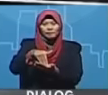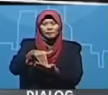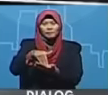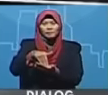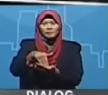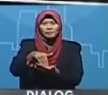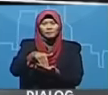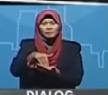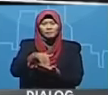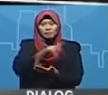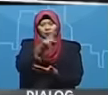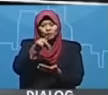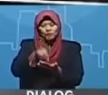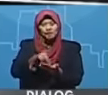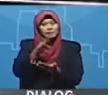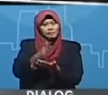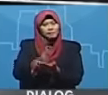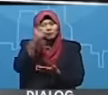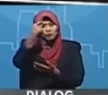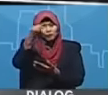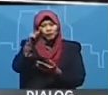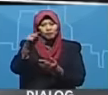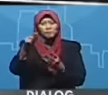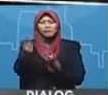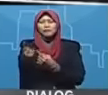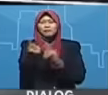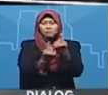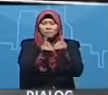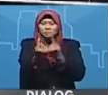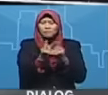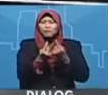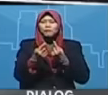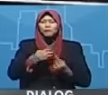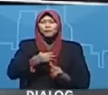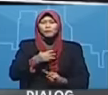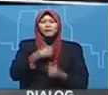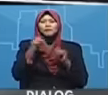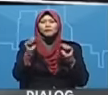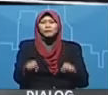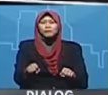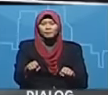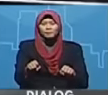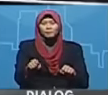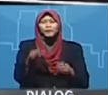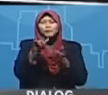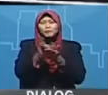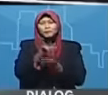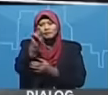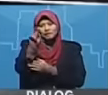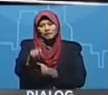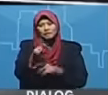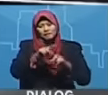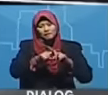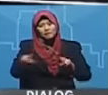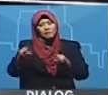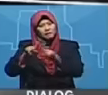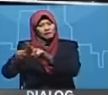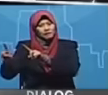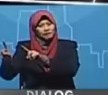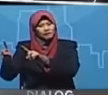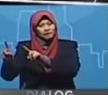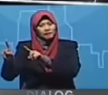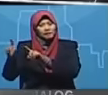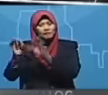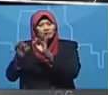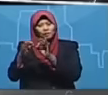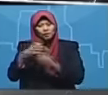ni pusat sentin untuk mereka buat aduan. Tapi sebab itu kita kena ada membezakan. Satunya sekiranya